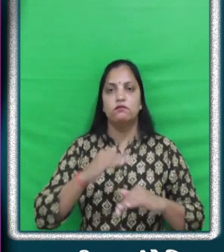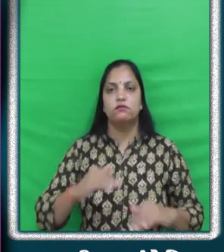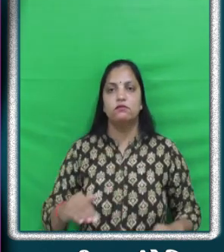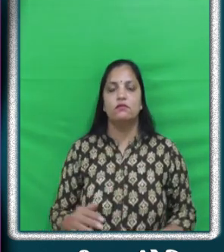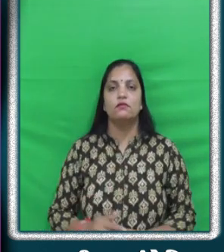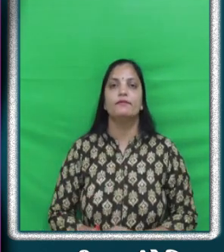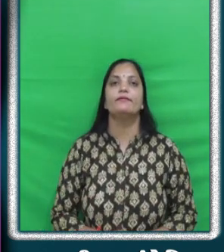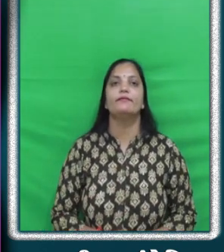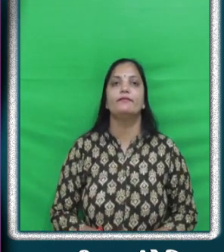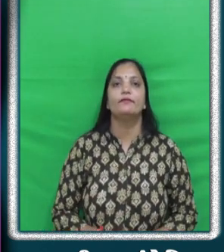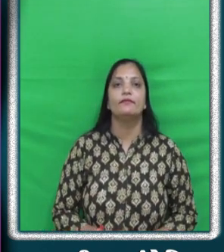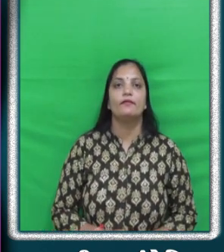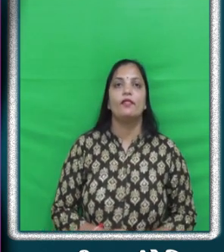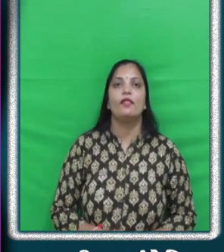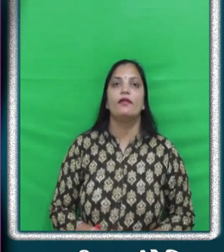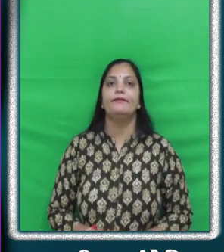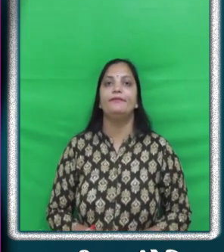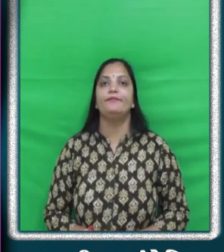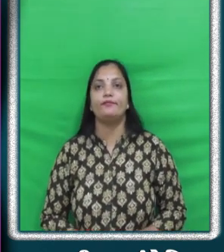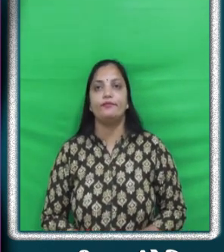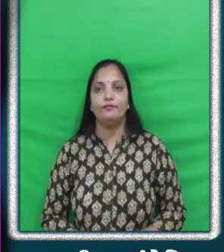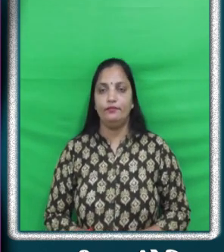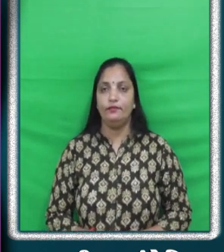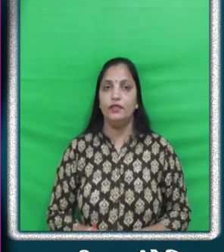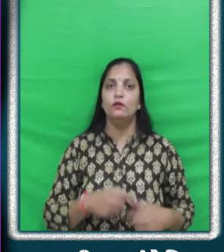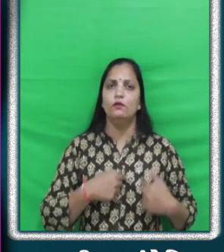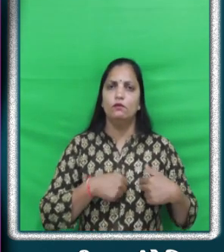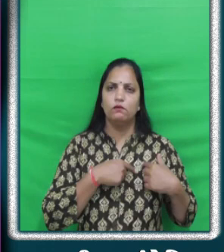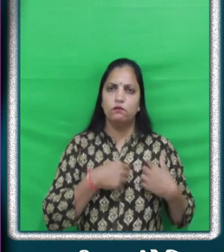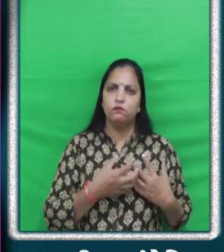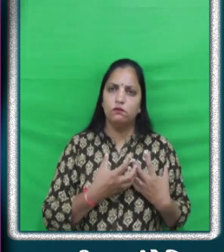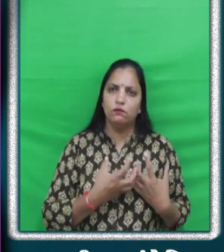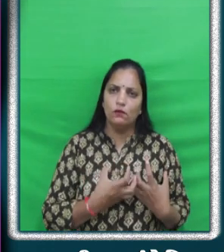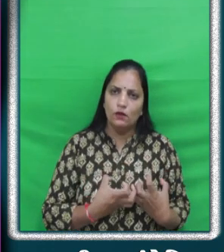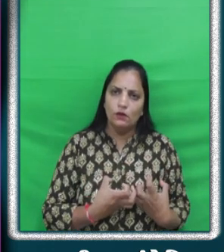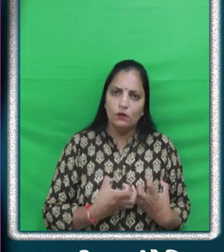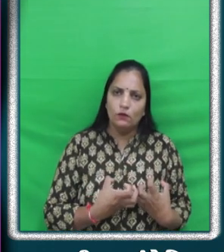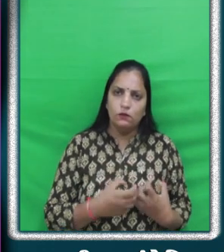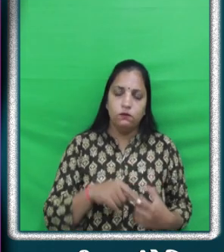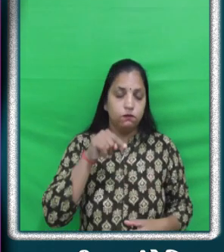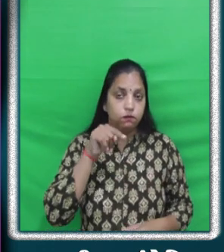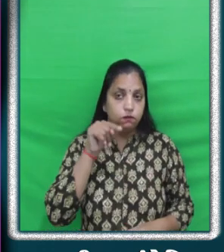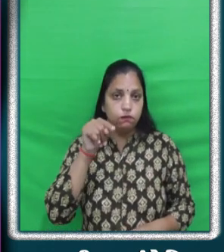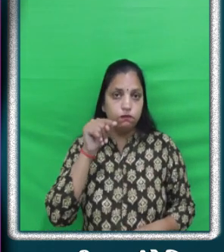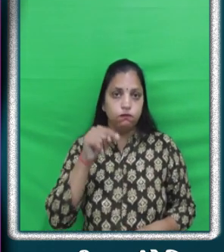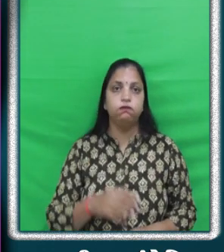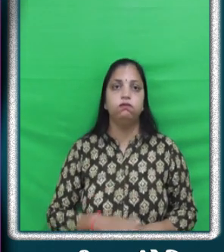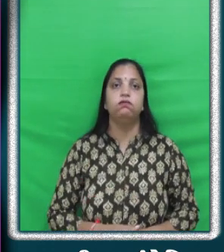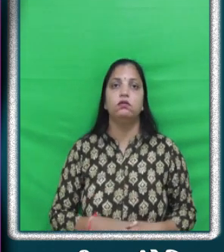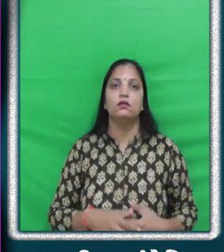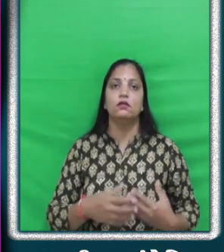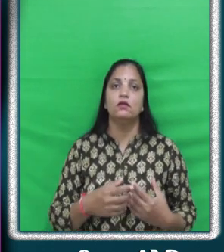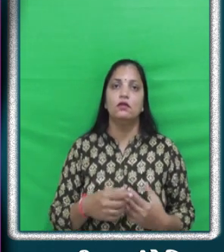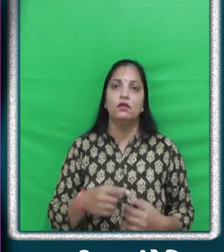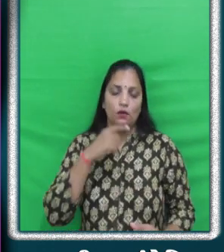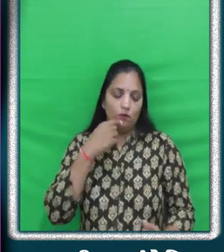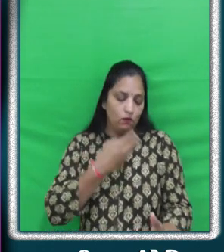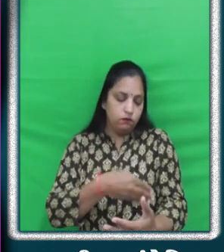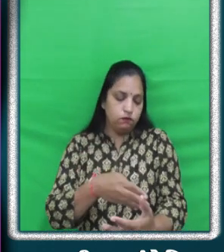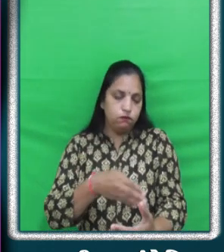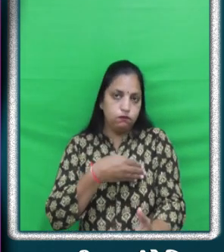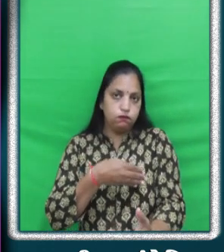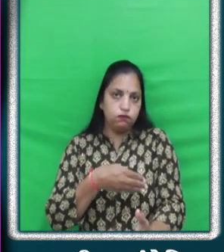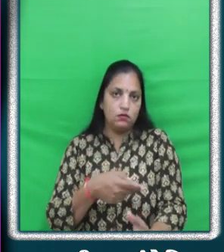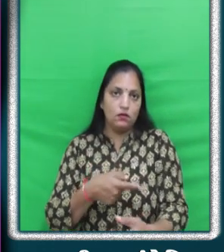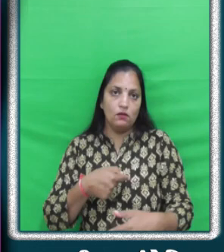વિદ્યાર્થી મિત્રો ટેલી કરી લો કે હૃદયના સંકોચ દરમિયાન નીચે આપેલ કઈ રચના જે છે તે